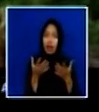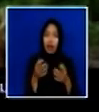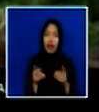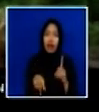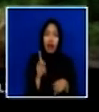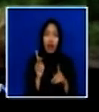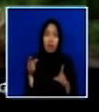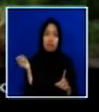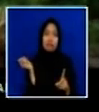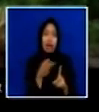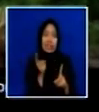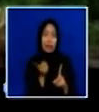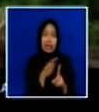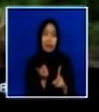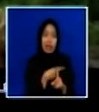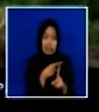menyebrang